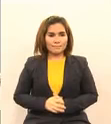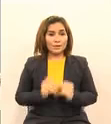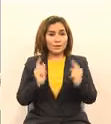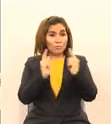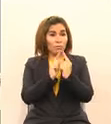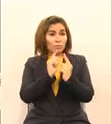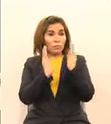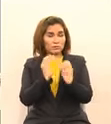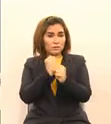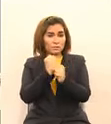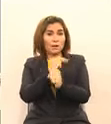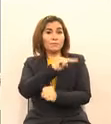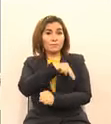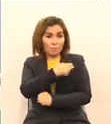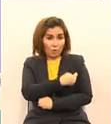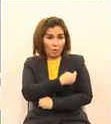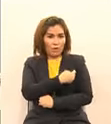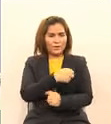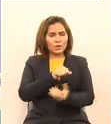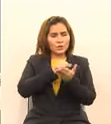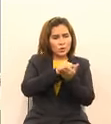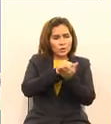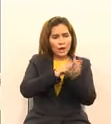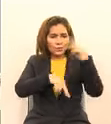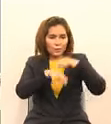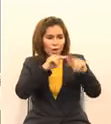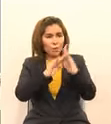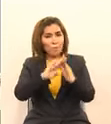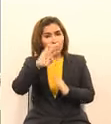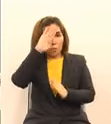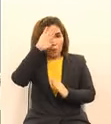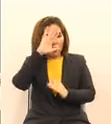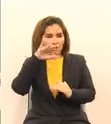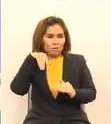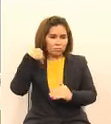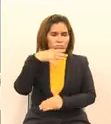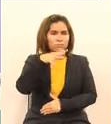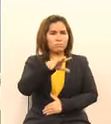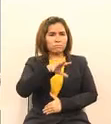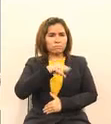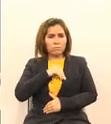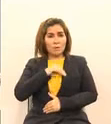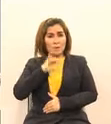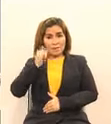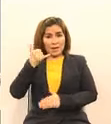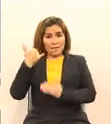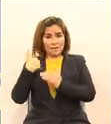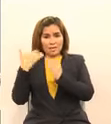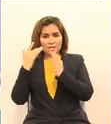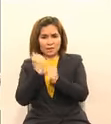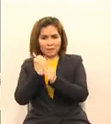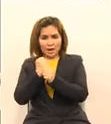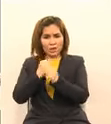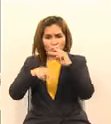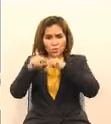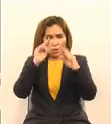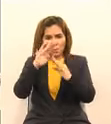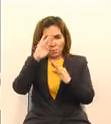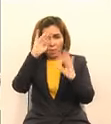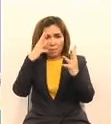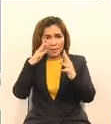ากรทางการแพทย์ที่ทำงานเกี่ยวข้องกับผู้ป่วยโดยตรงอาจจะมีบางท่านไม่ได้ทำงานรักษาผู้ป่วยโดยตรงนะ